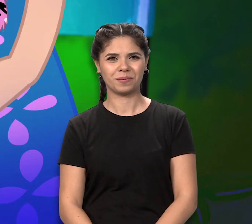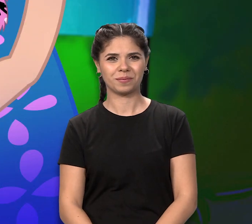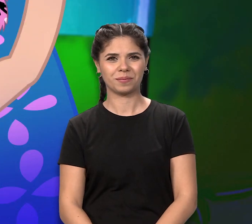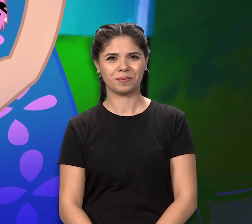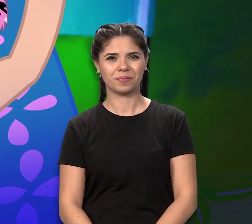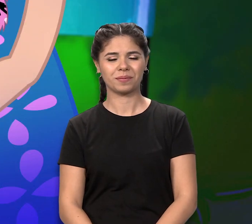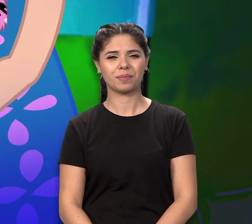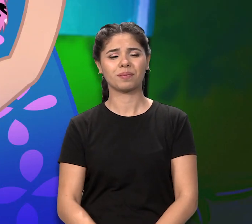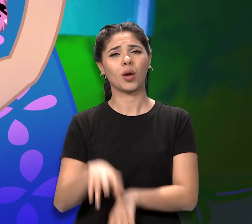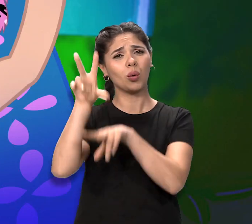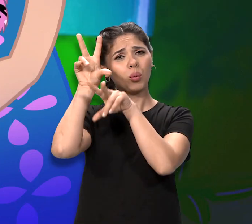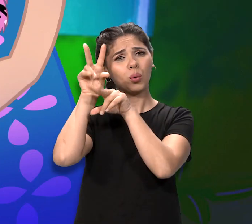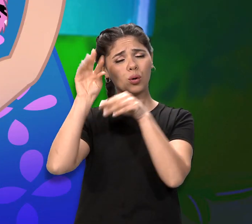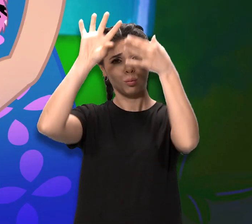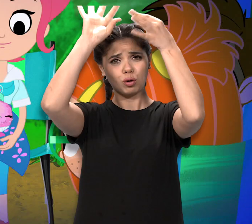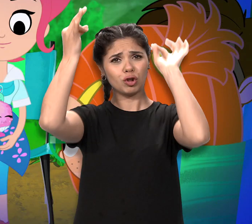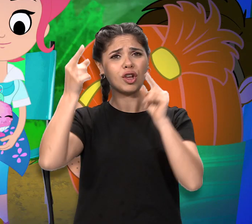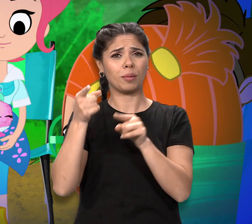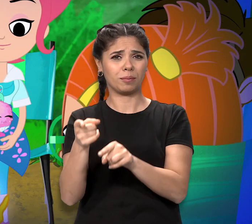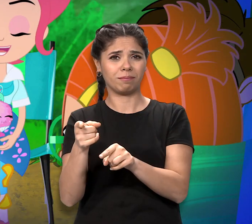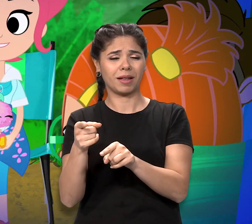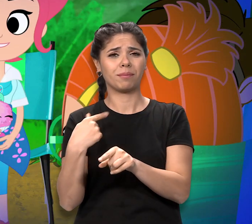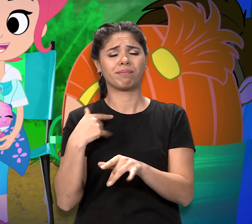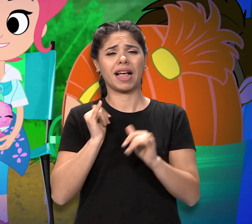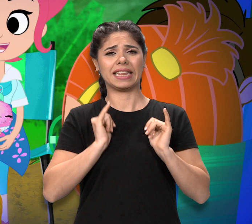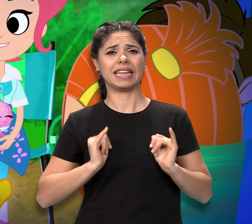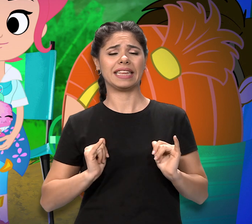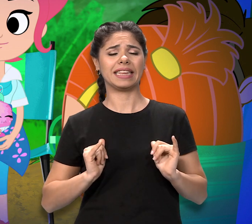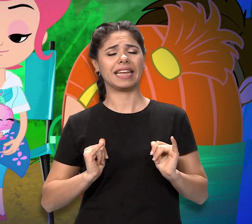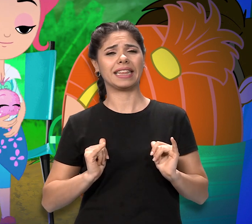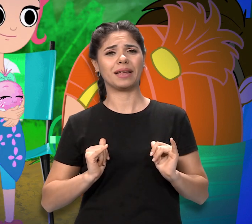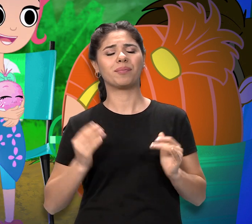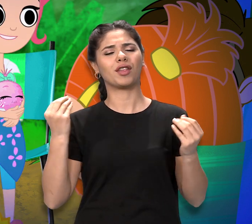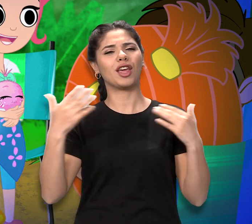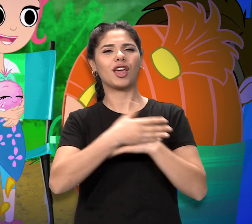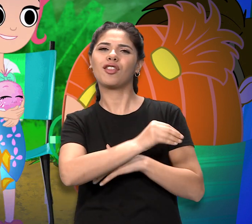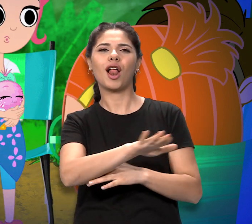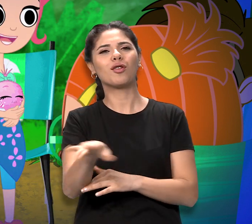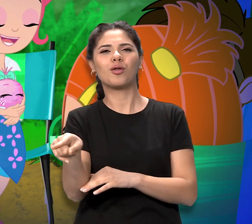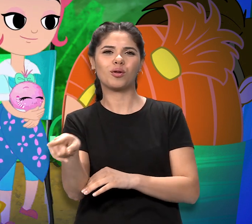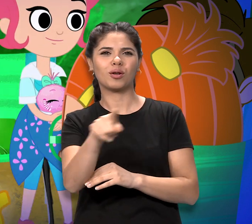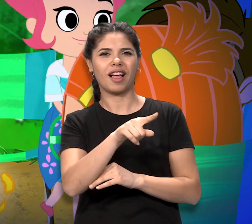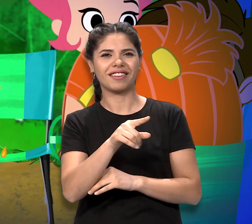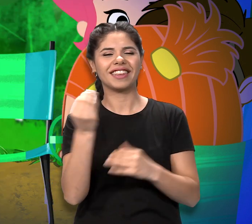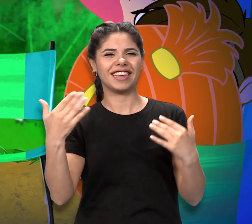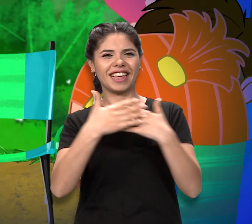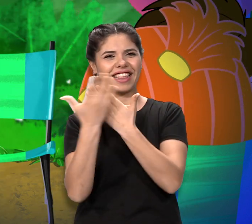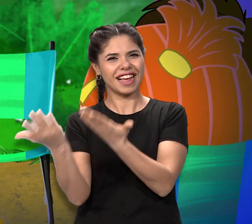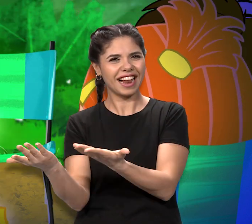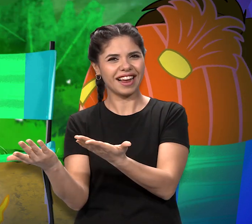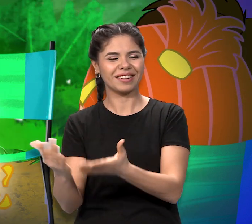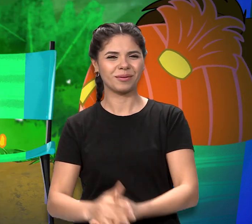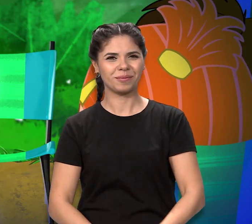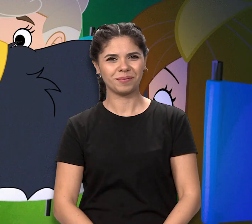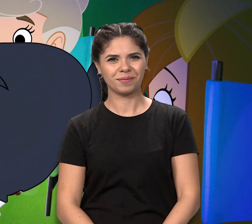Oo, Şapi uyumuş. Ben de dinleneyim artık. Hadi iyi geceler çocuklar. İyi geceler.